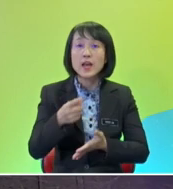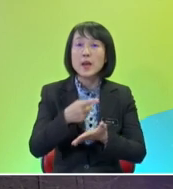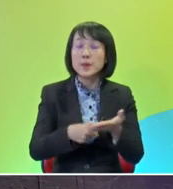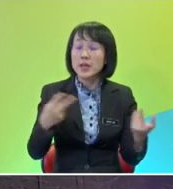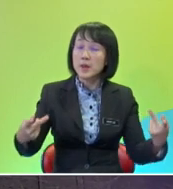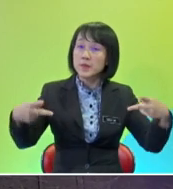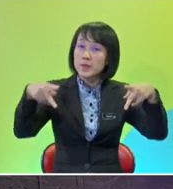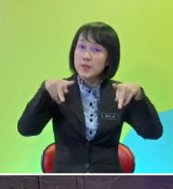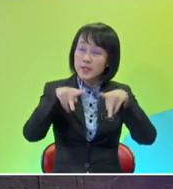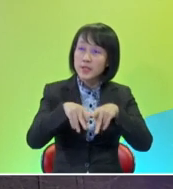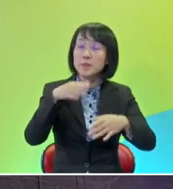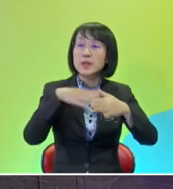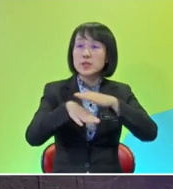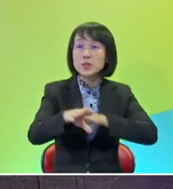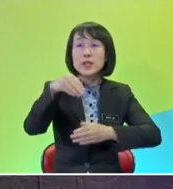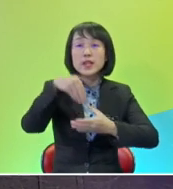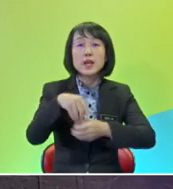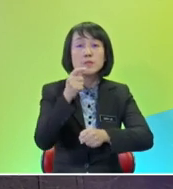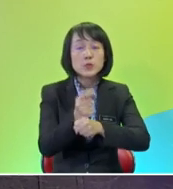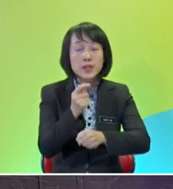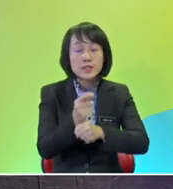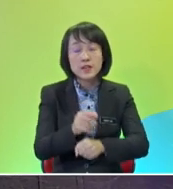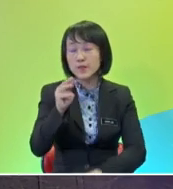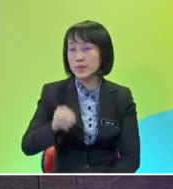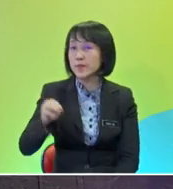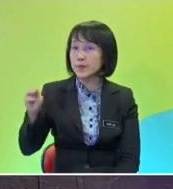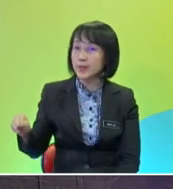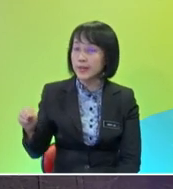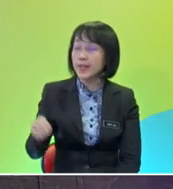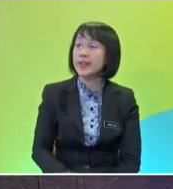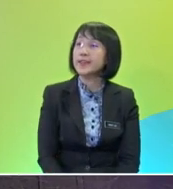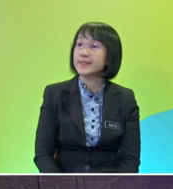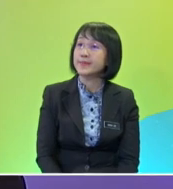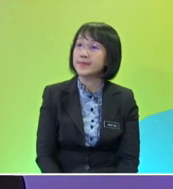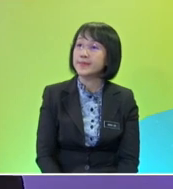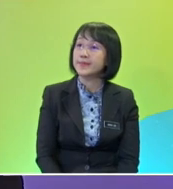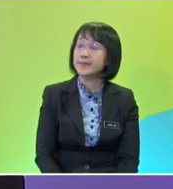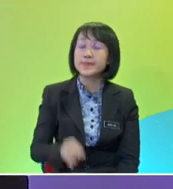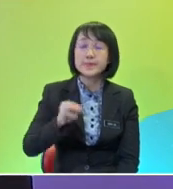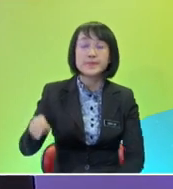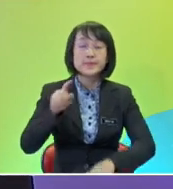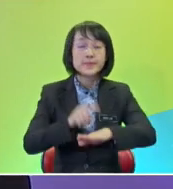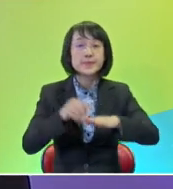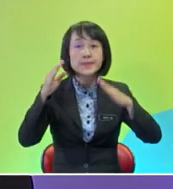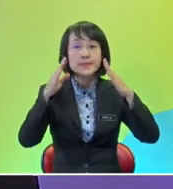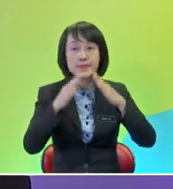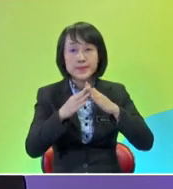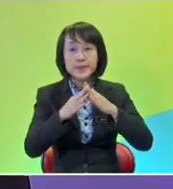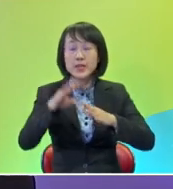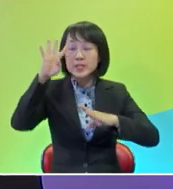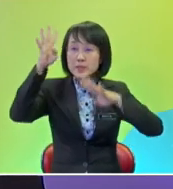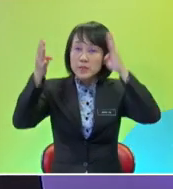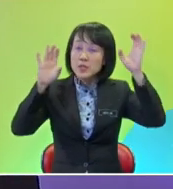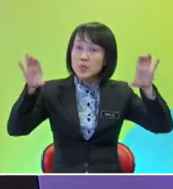dimasukkan di dalam tugasan murid-murid. Okey. Okey. Murid-murid di rumah dikehendaki untuk mencipta